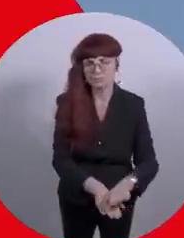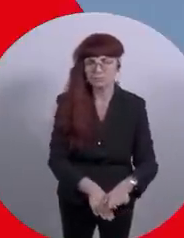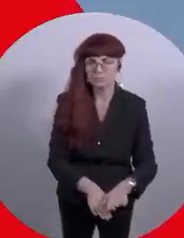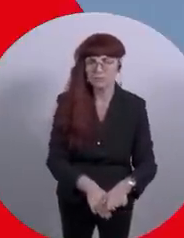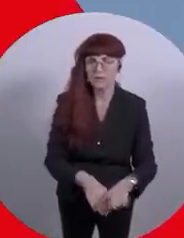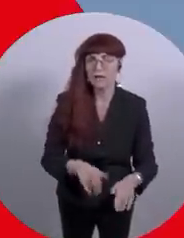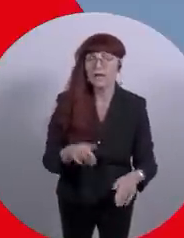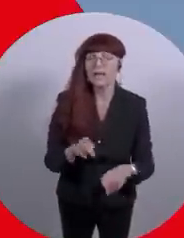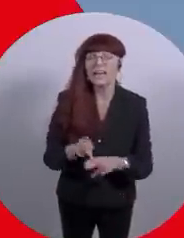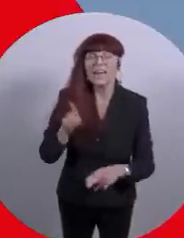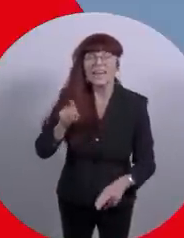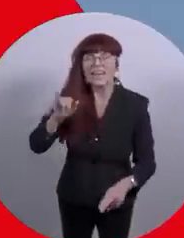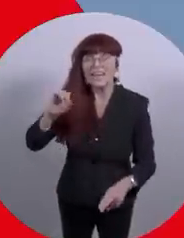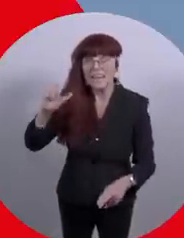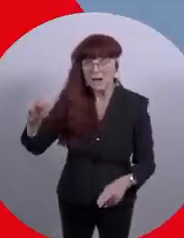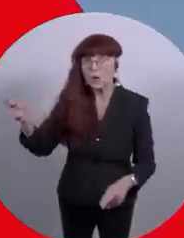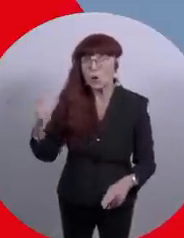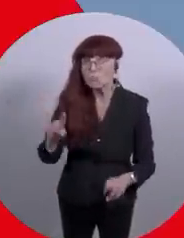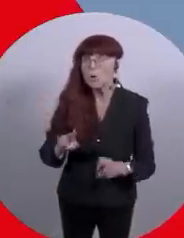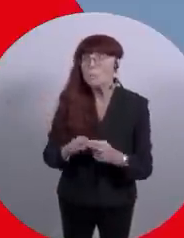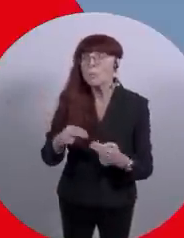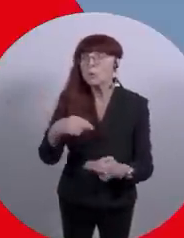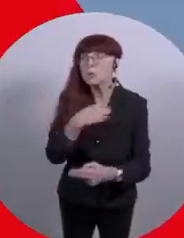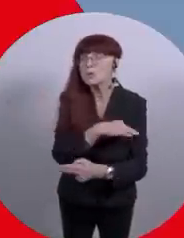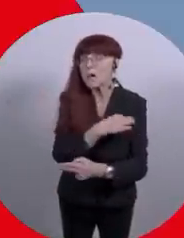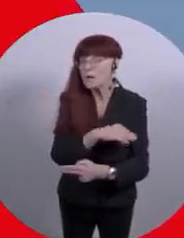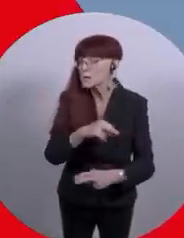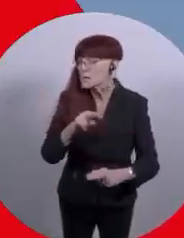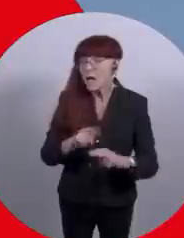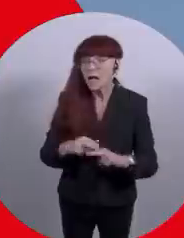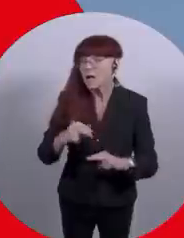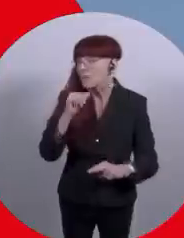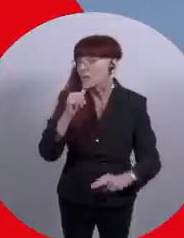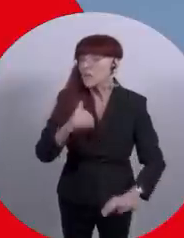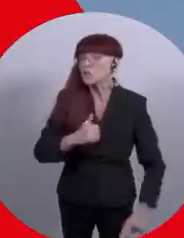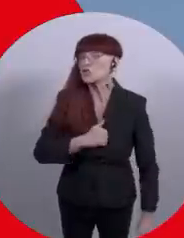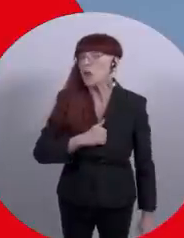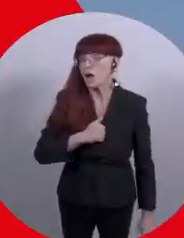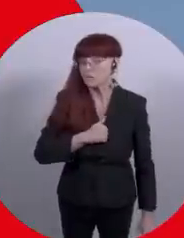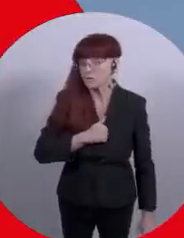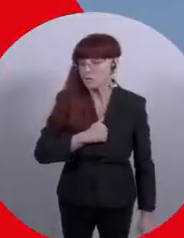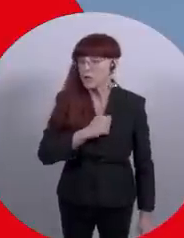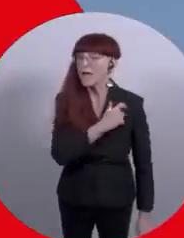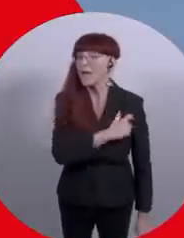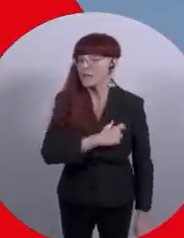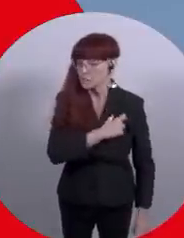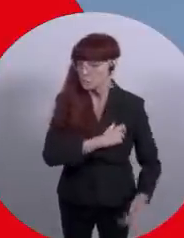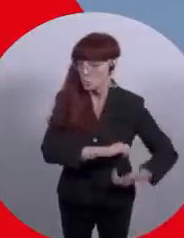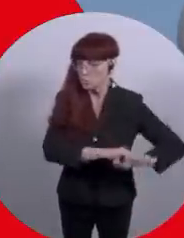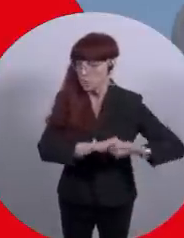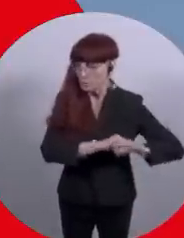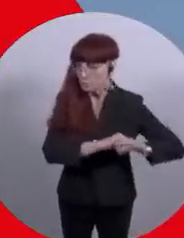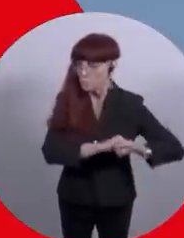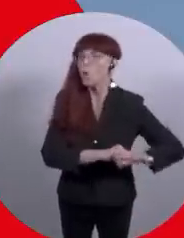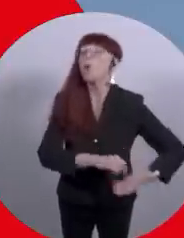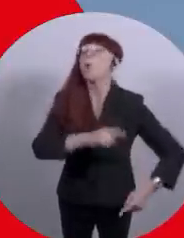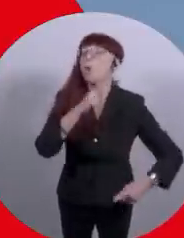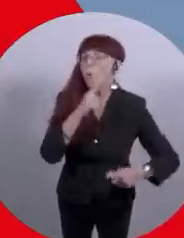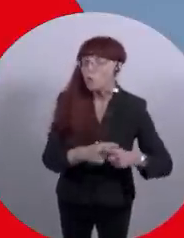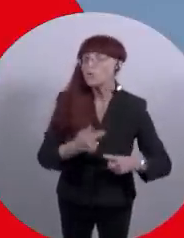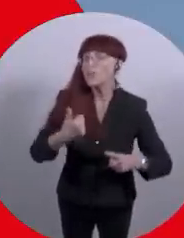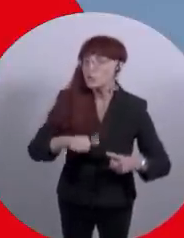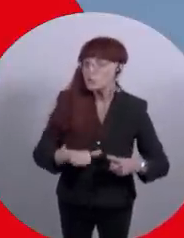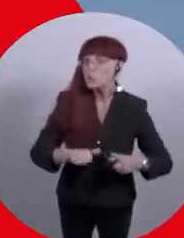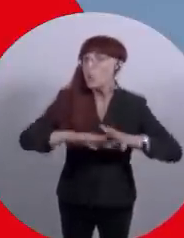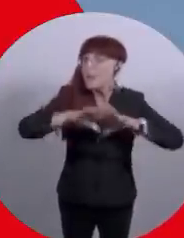Bundeskanzler wenn es uns nicht gelingt neben der Einigkeit der Partei eine Gesamtbewegung